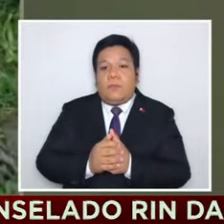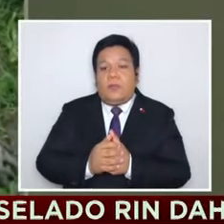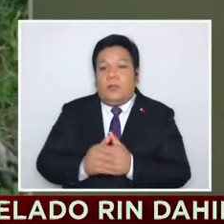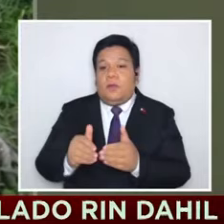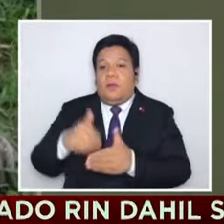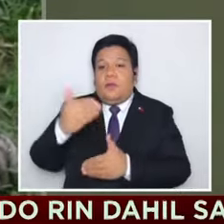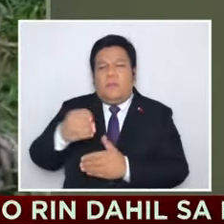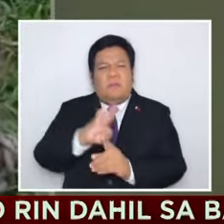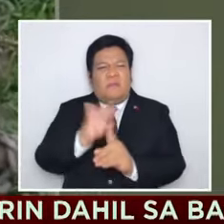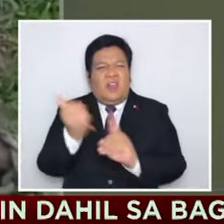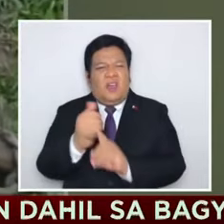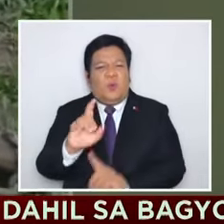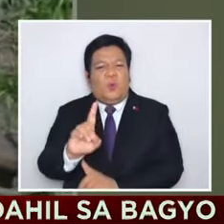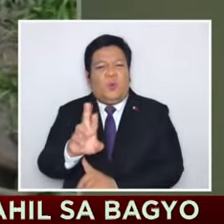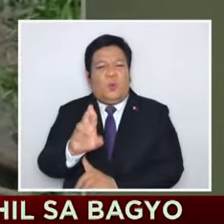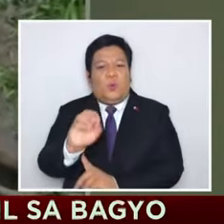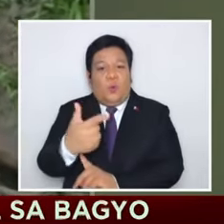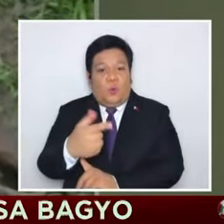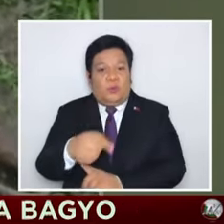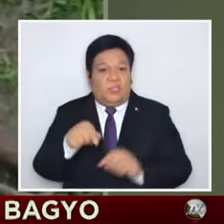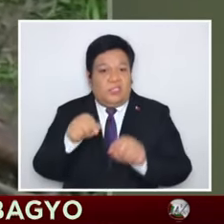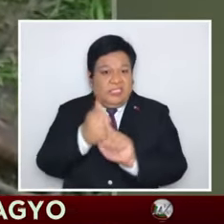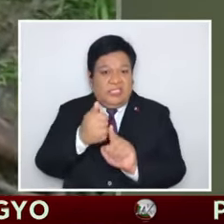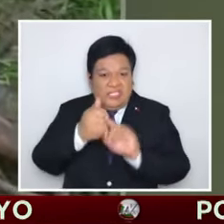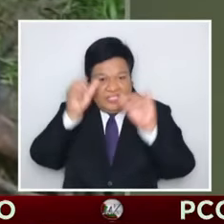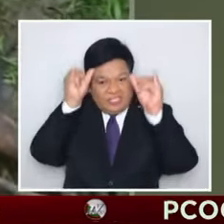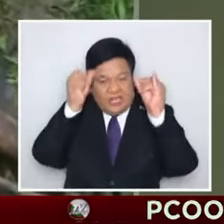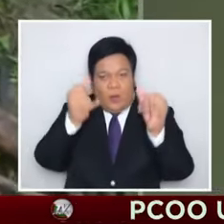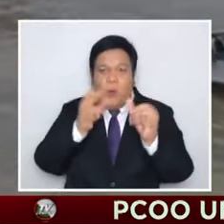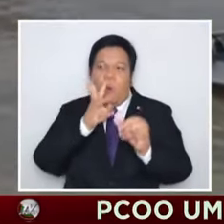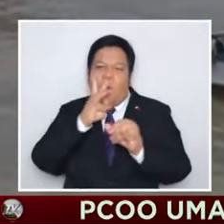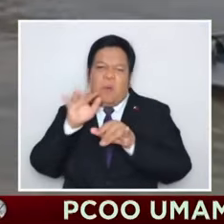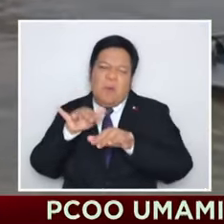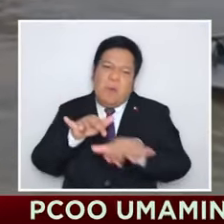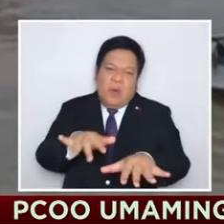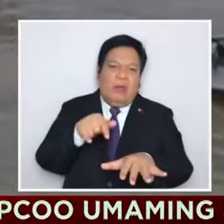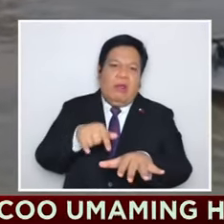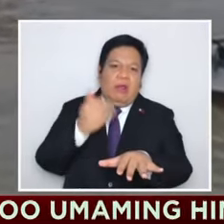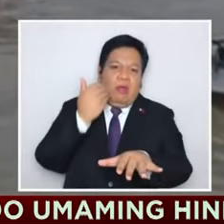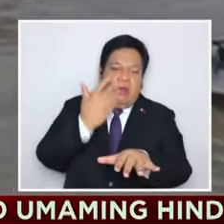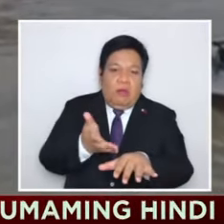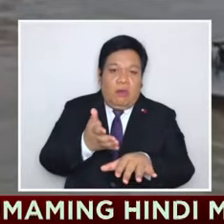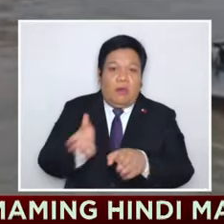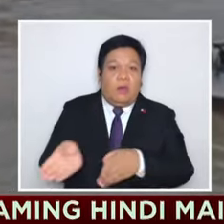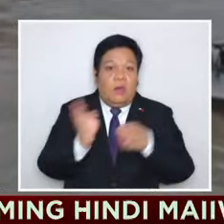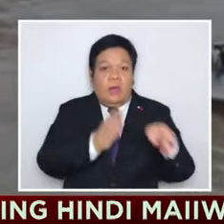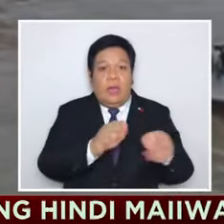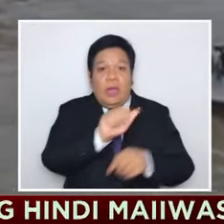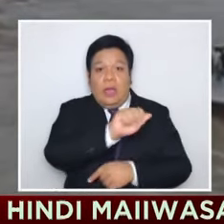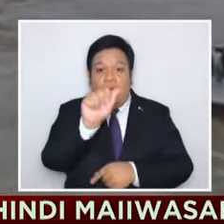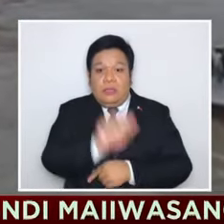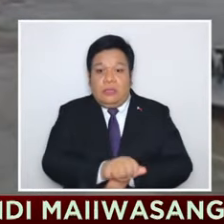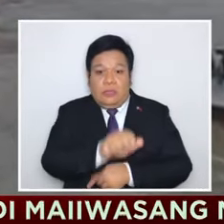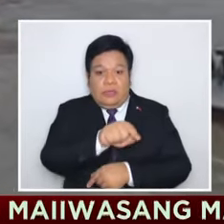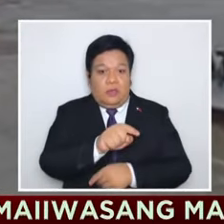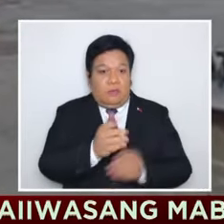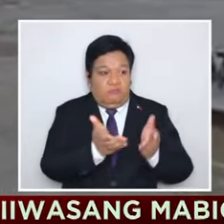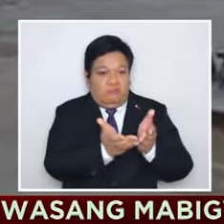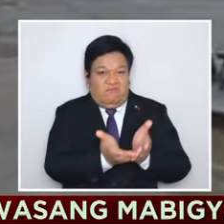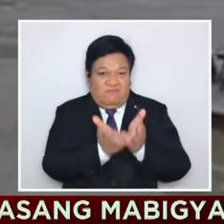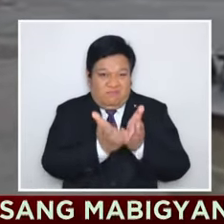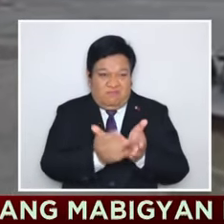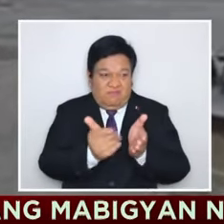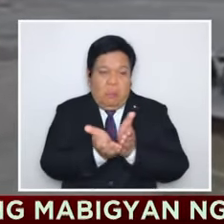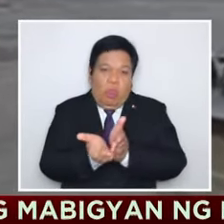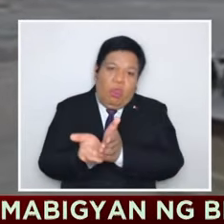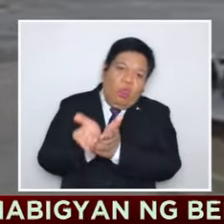natangay ng malakas na agos ng tubig ang isang baka. At sa Hamtik Antique, tumaob ang isang barkong pangisda